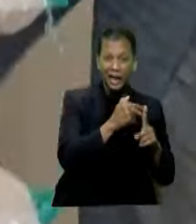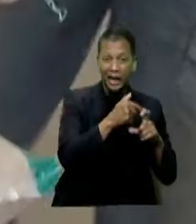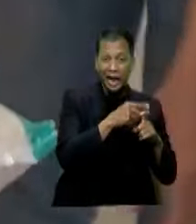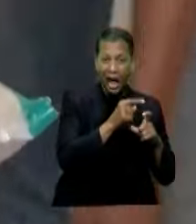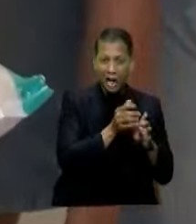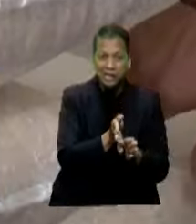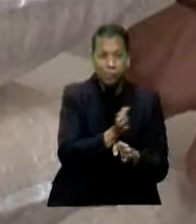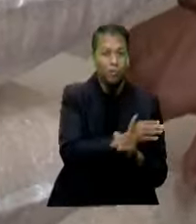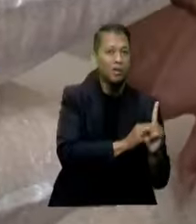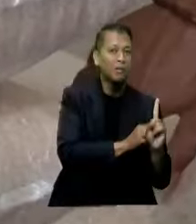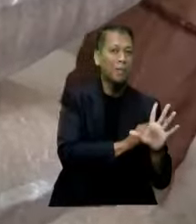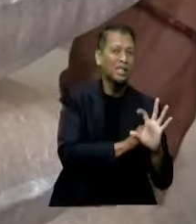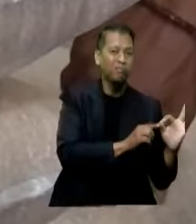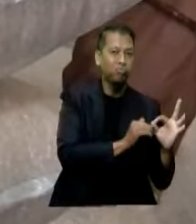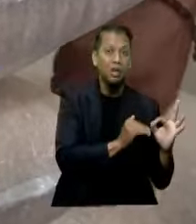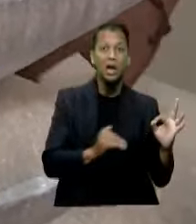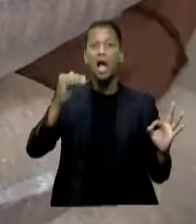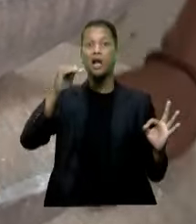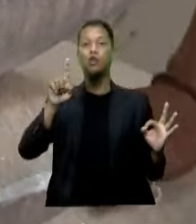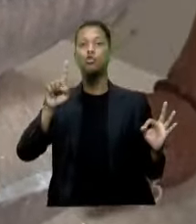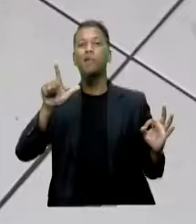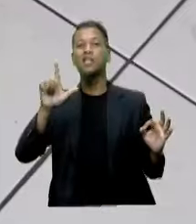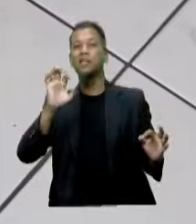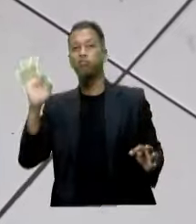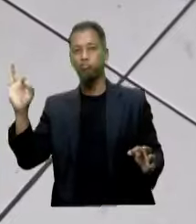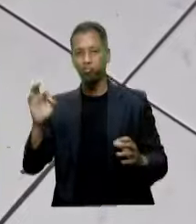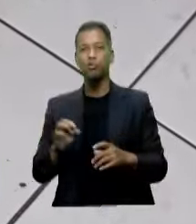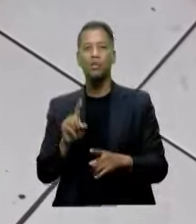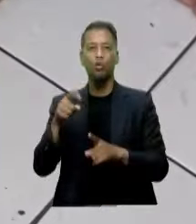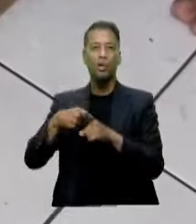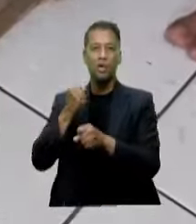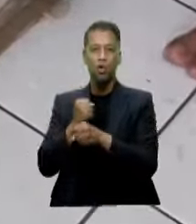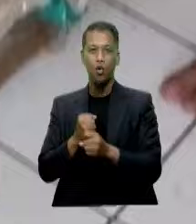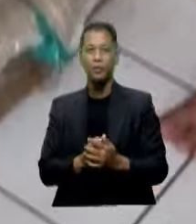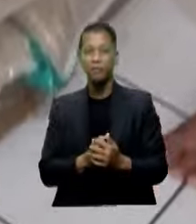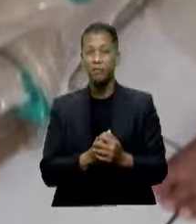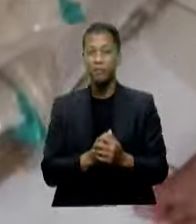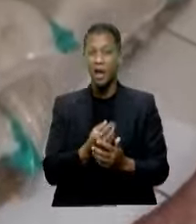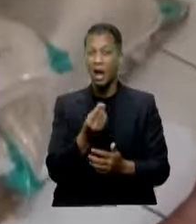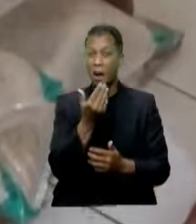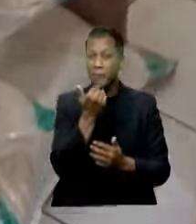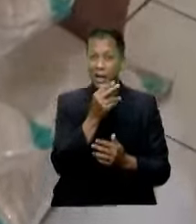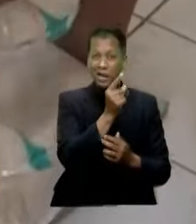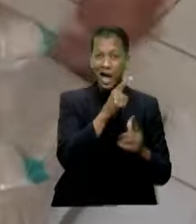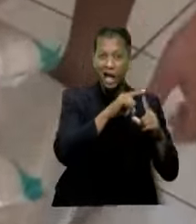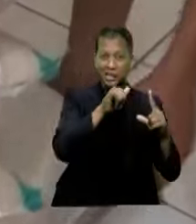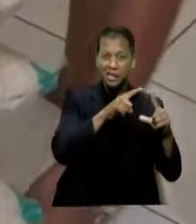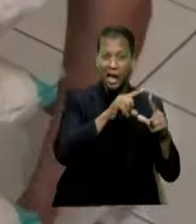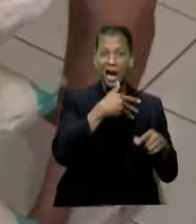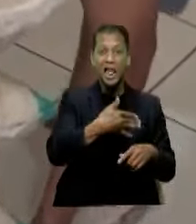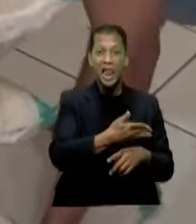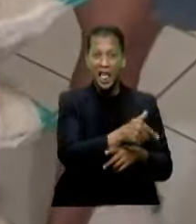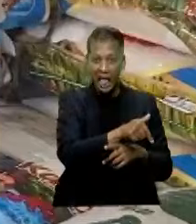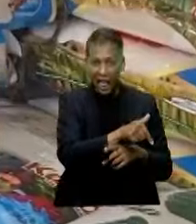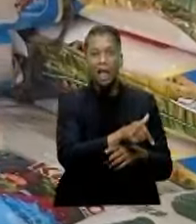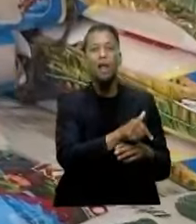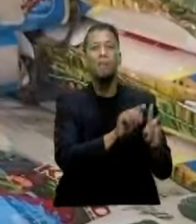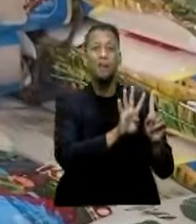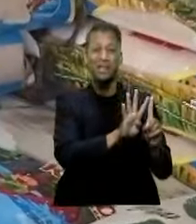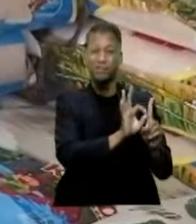Rp15.000 menjadi rp17.000 per kg sementara harga beras Raja lele naik dari Rp14.000